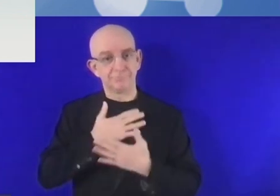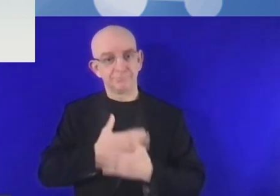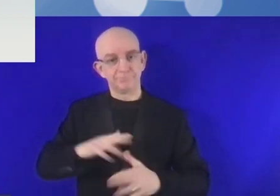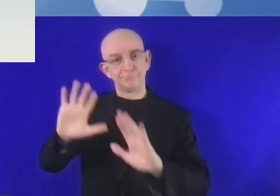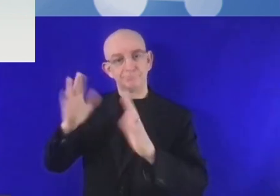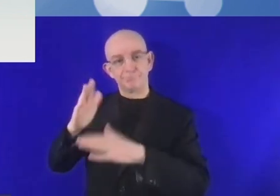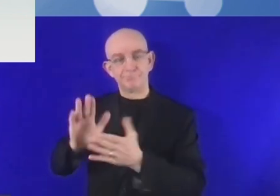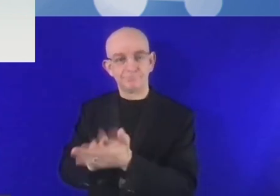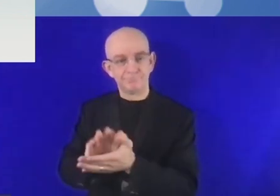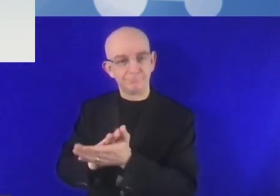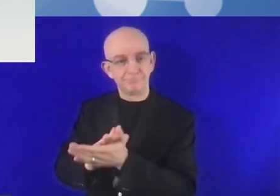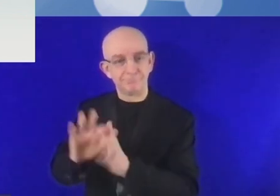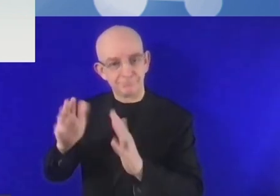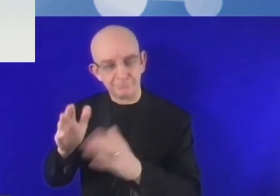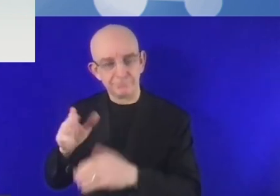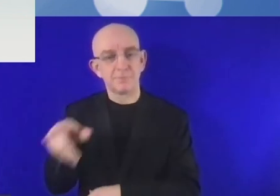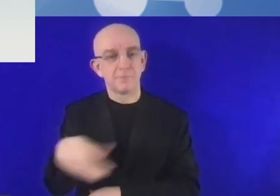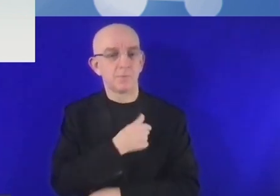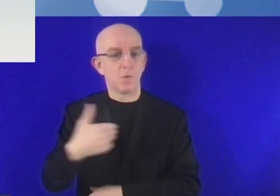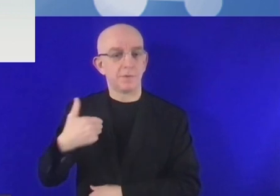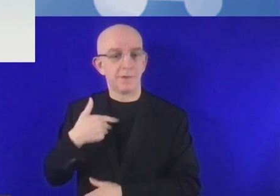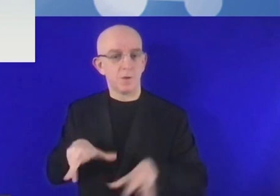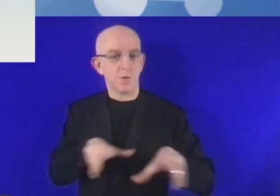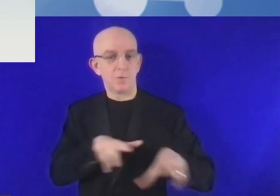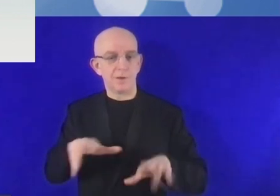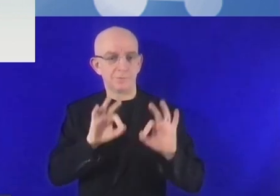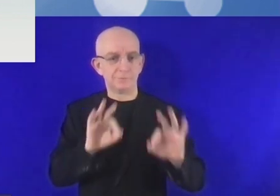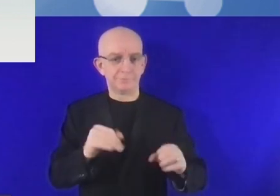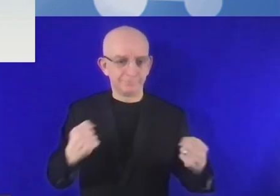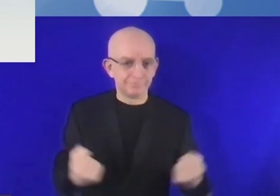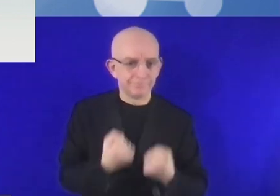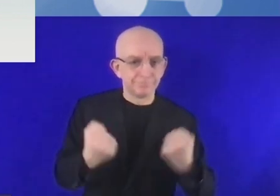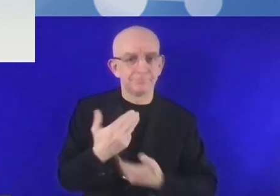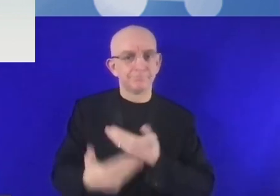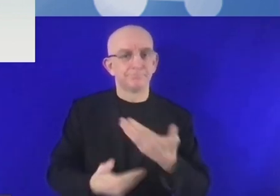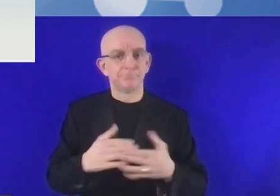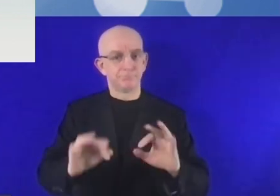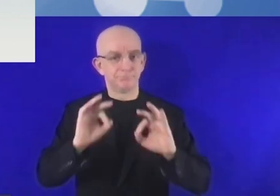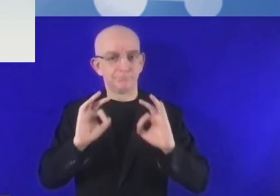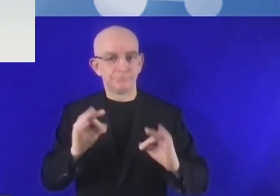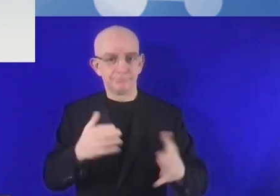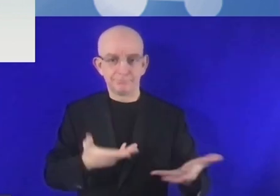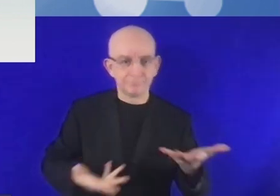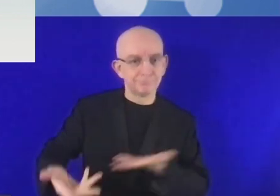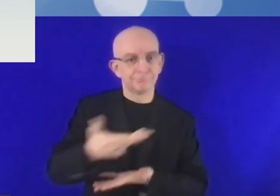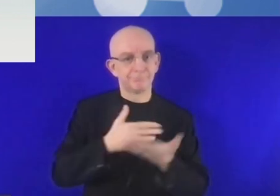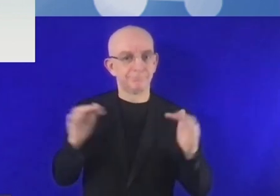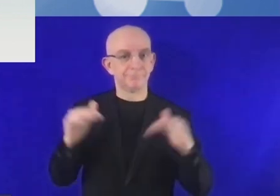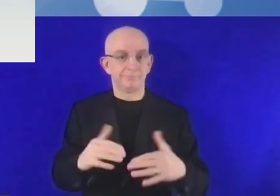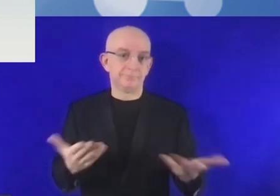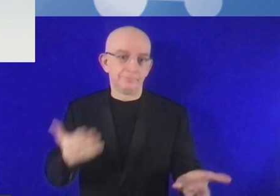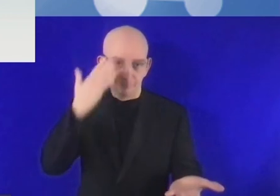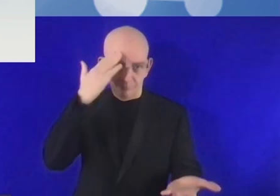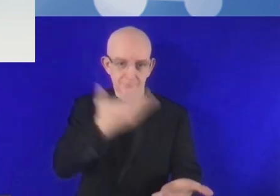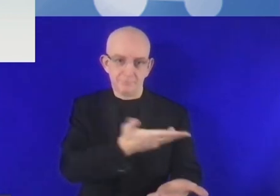otwarcia 16 szczytu IGF 2021. Szczególnie chciałabym podziękować organizatorom w Polsce